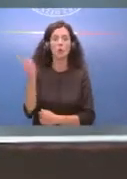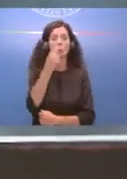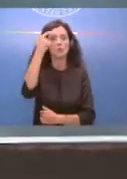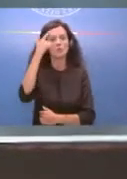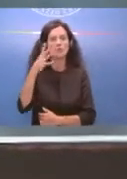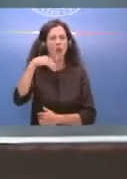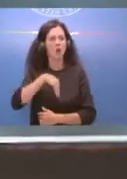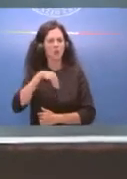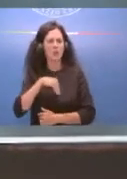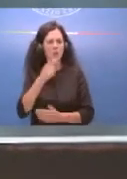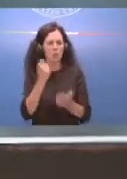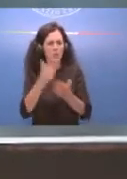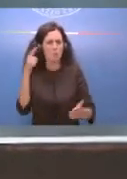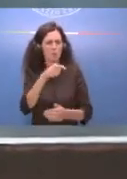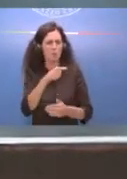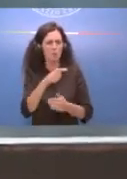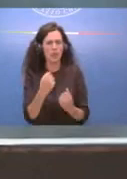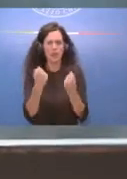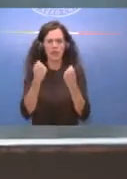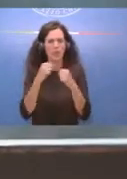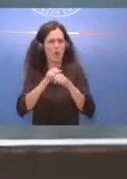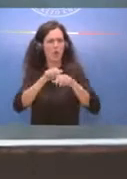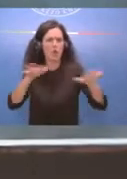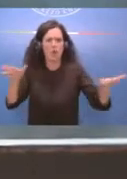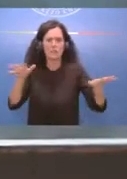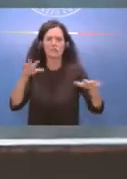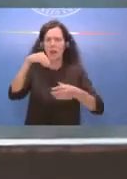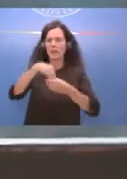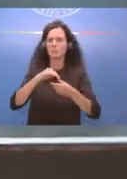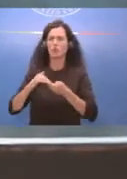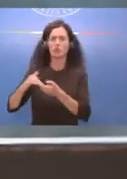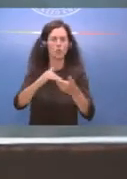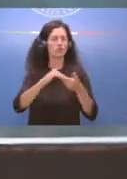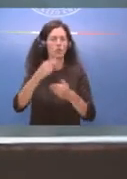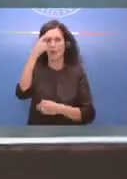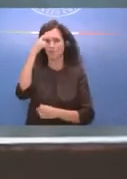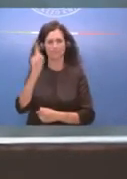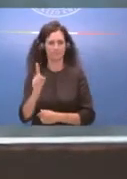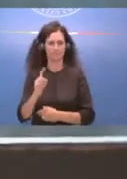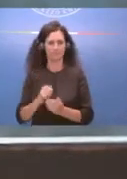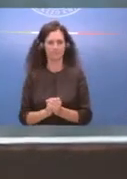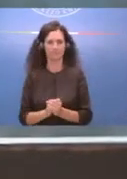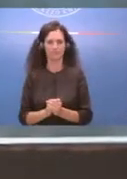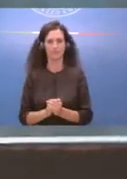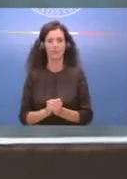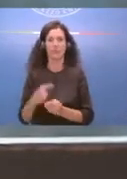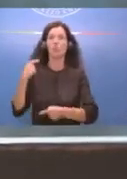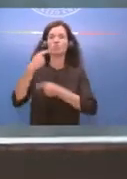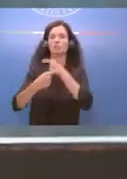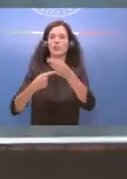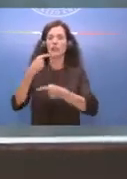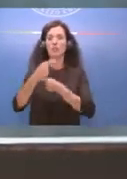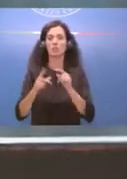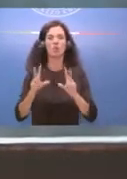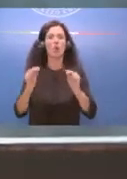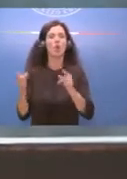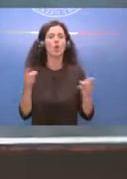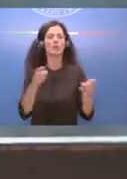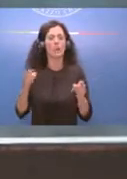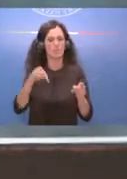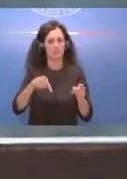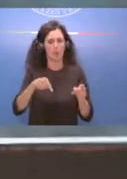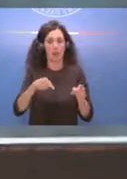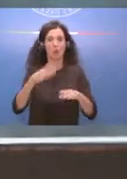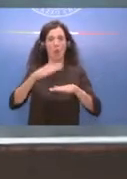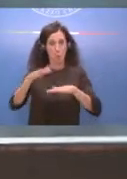forza dell'influenza che esercitano all'interno della società attuale sono proprio le generazioni contemporanee che ne fanno uso